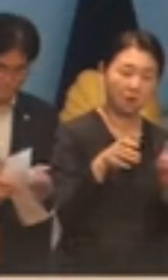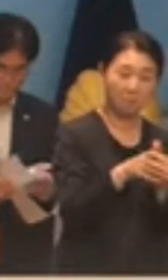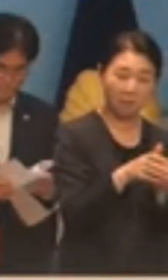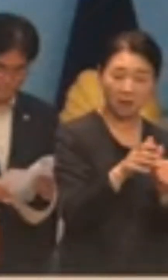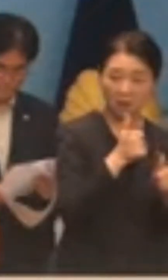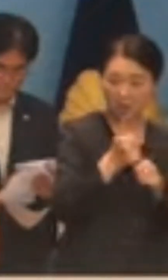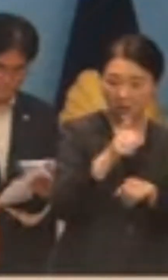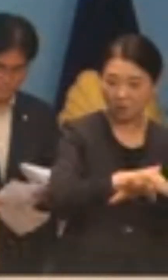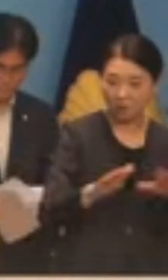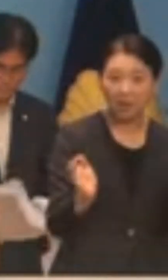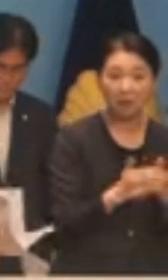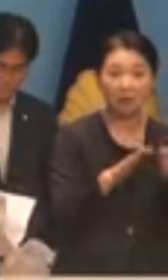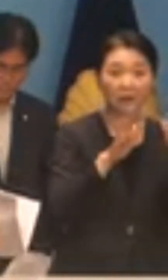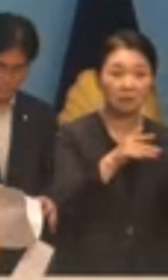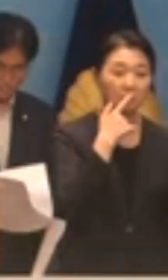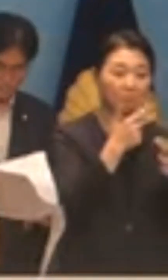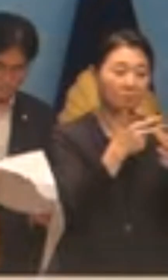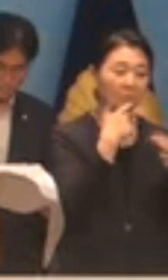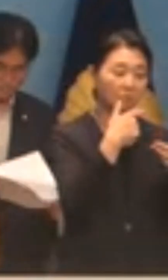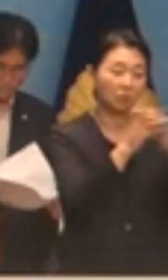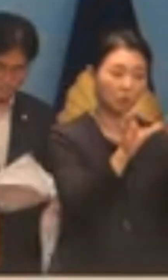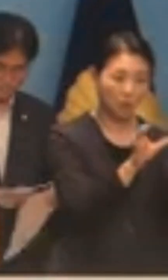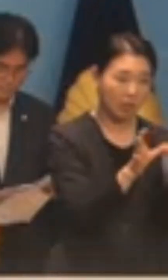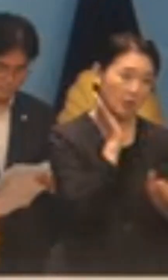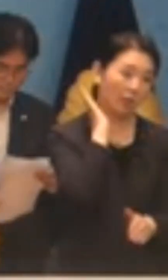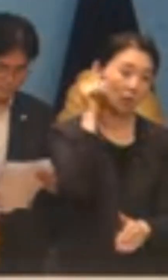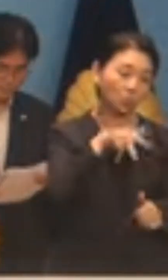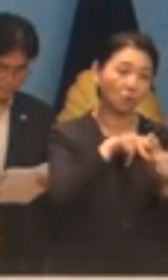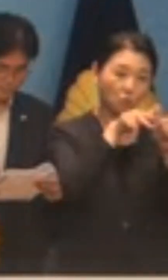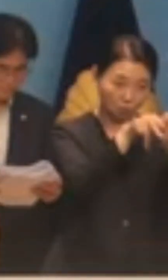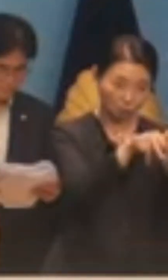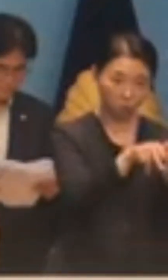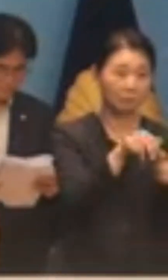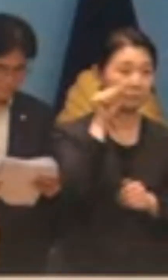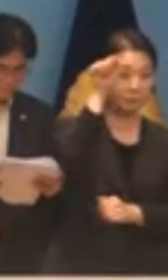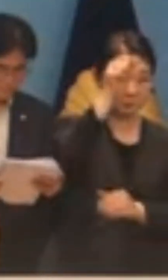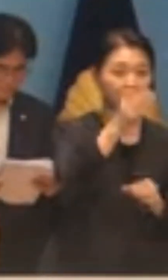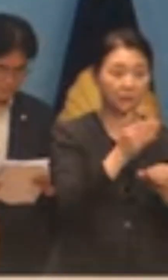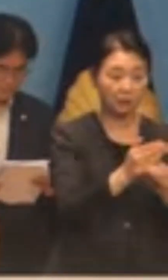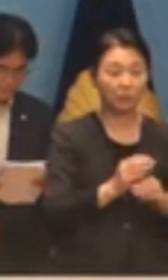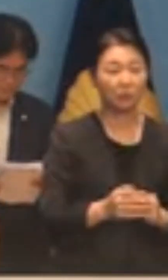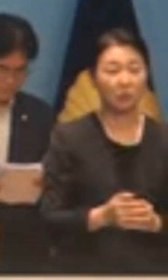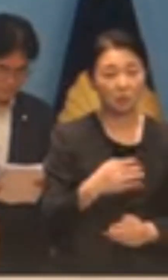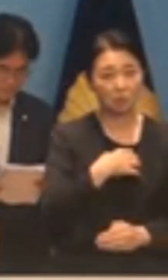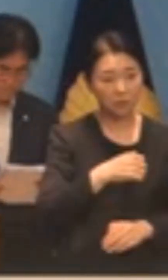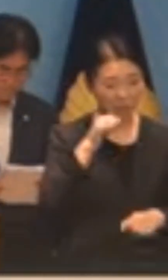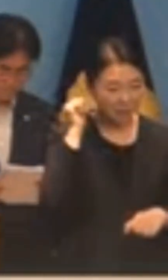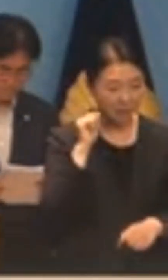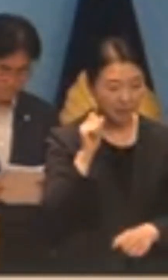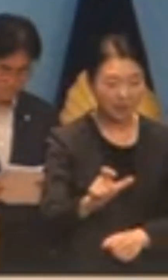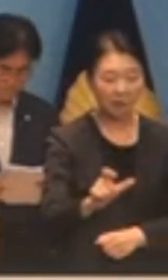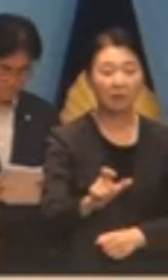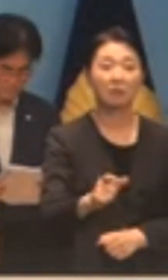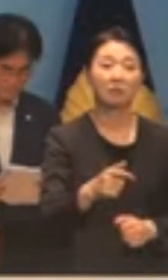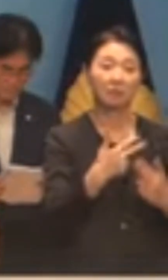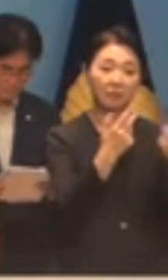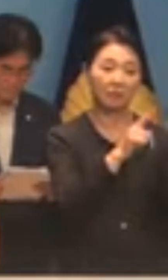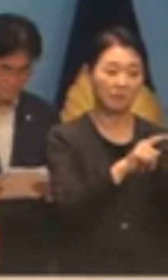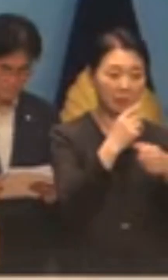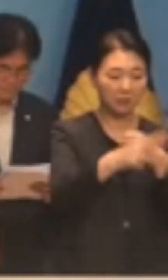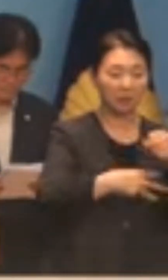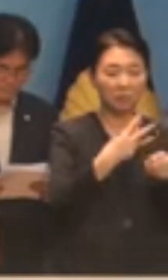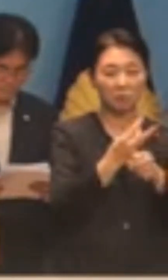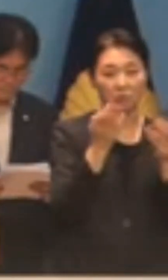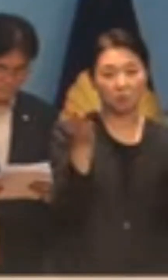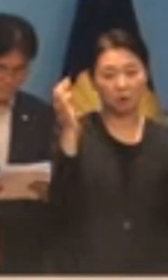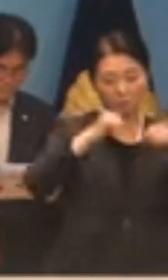지금의 민주당 대통령 후보가 되었습니다. 위기에 강한 이재명 후보는 3년 동안